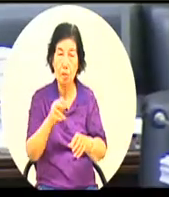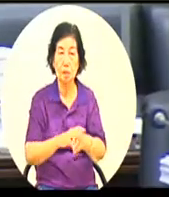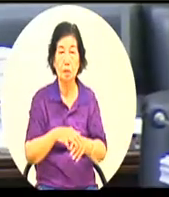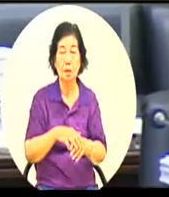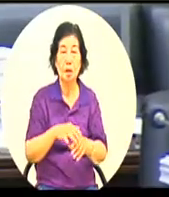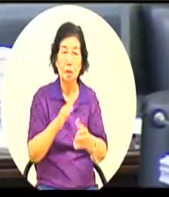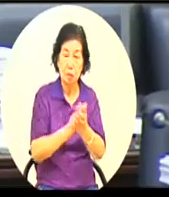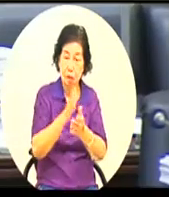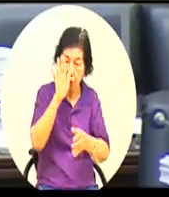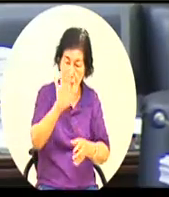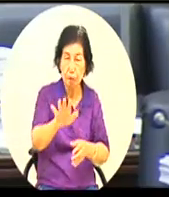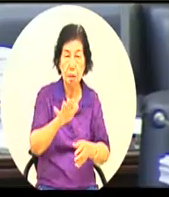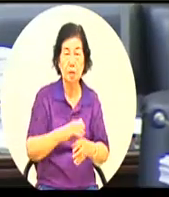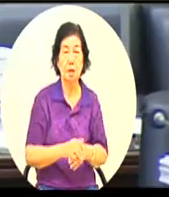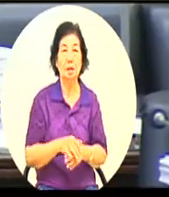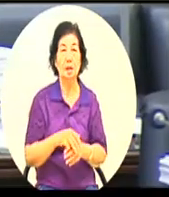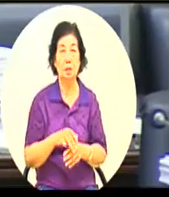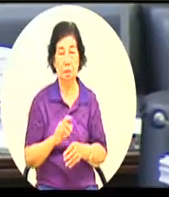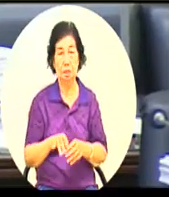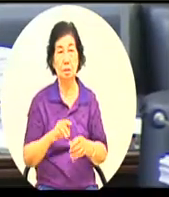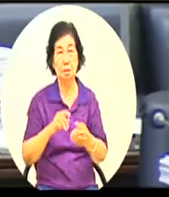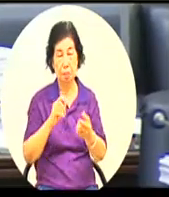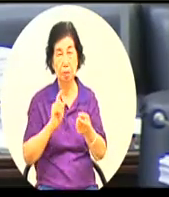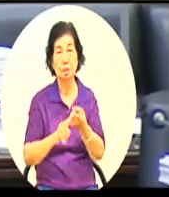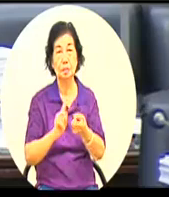这卡个叫做前瞻。